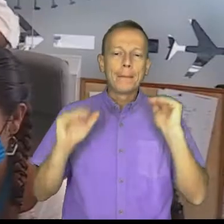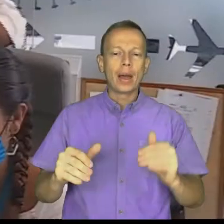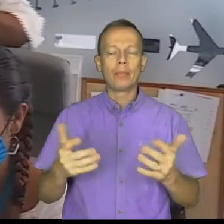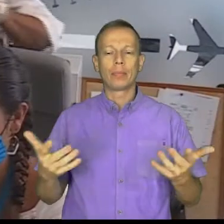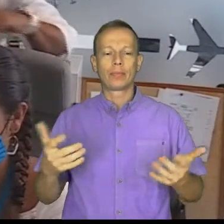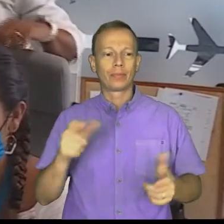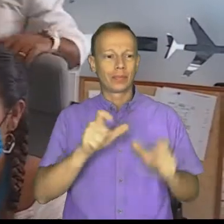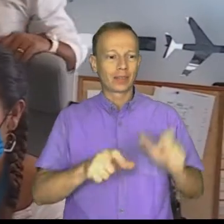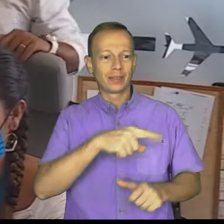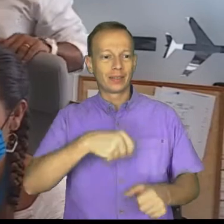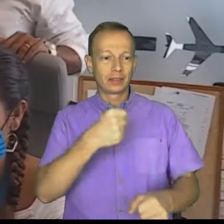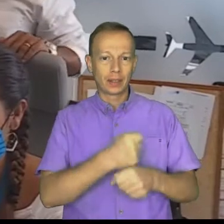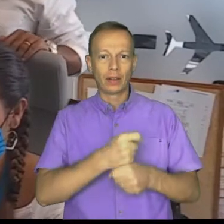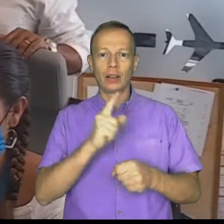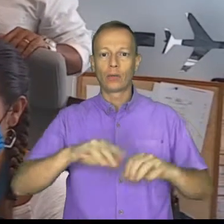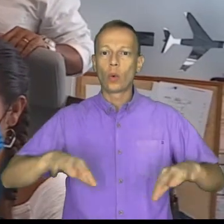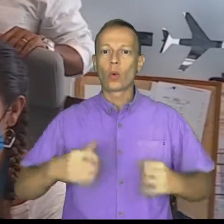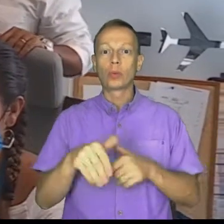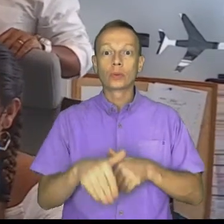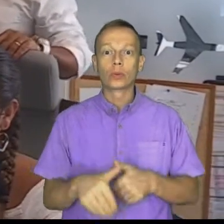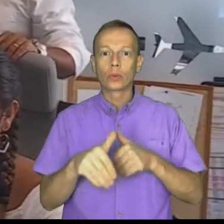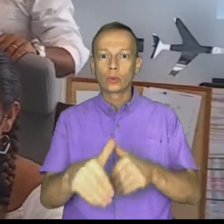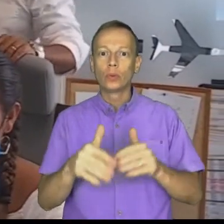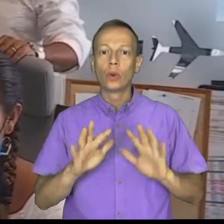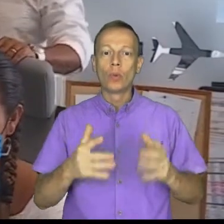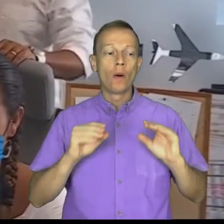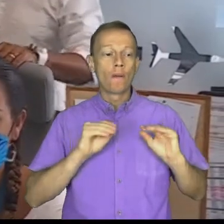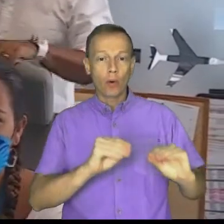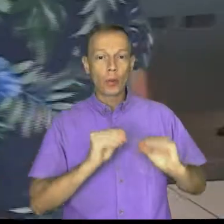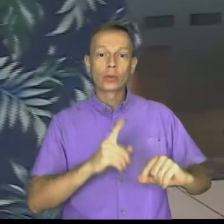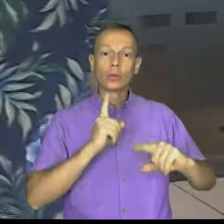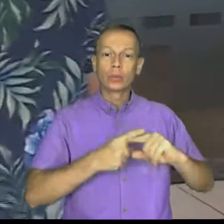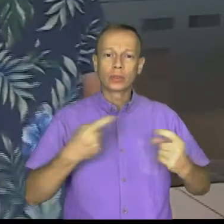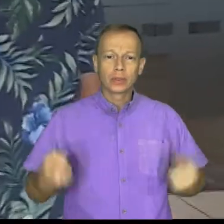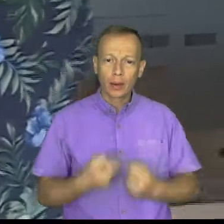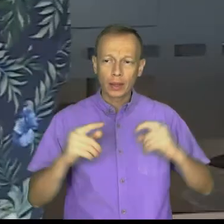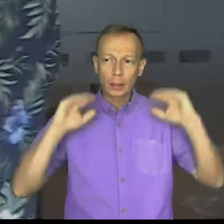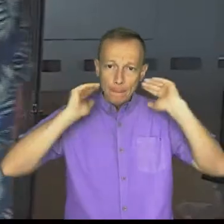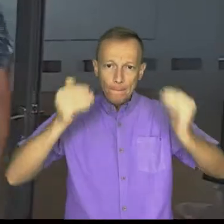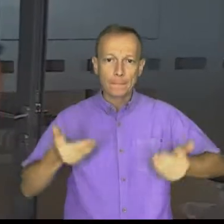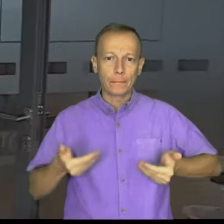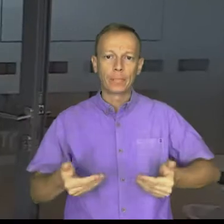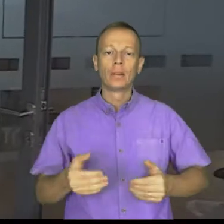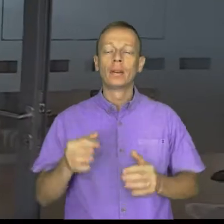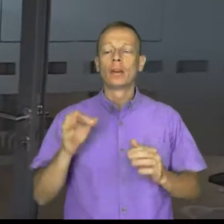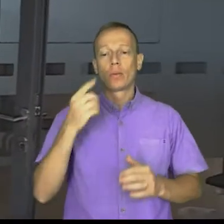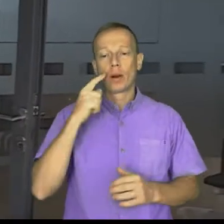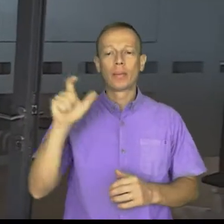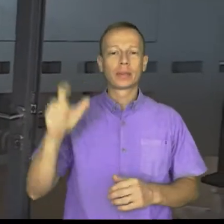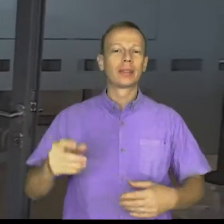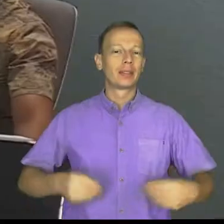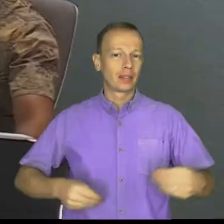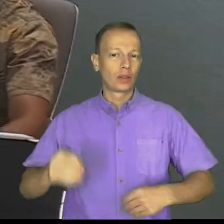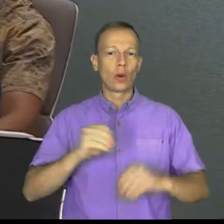poursuit le maintien de compétences de son personnel sur simulateur ou en formation. On écoute Stanley Descamps, directeur des opérations